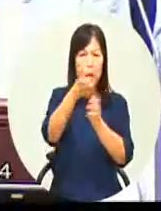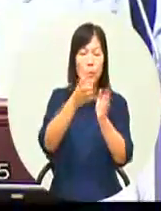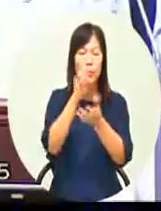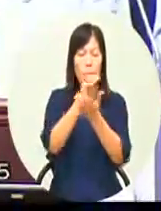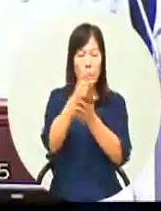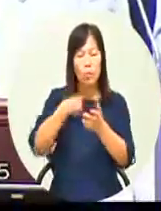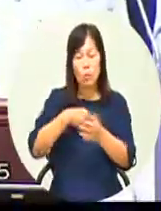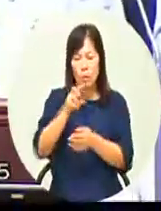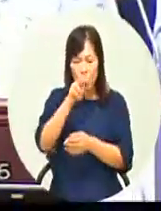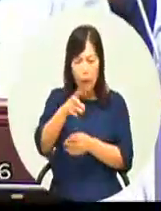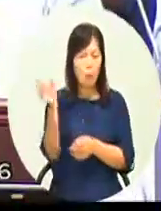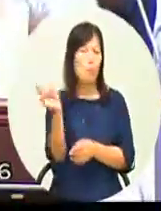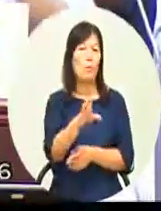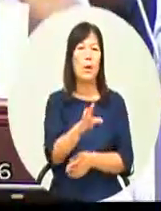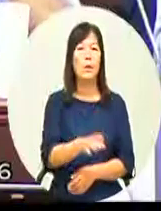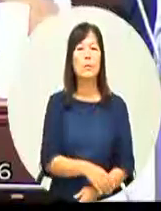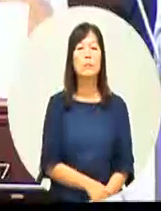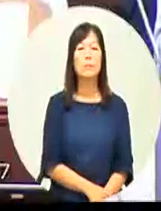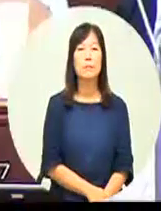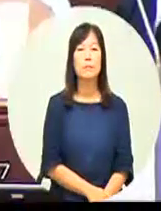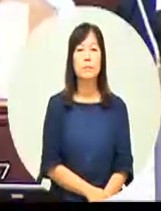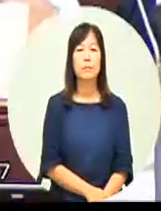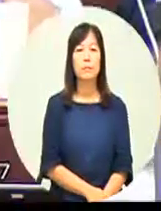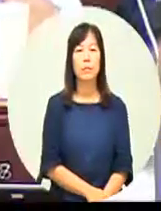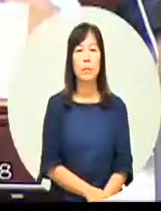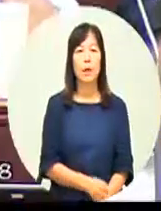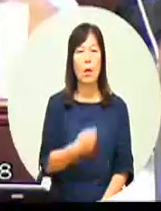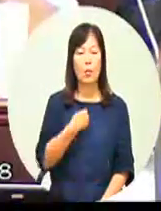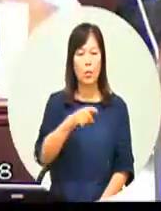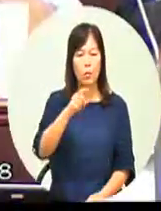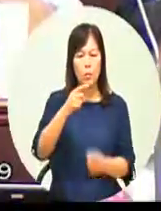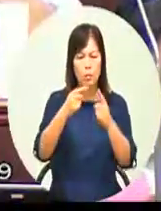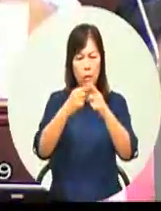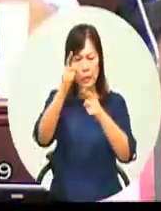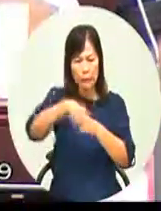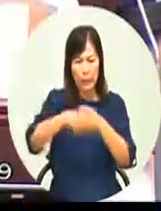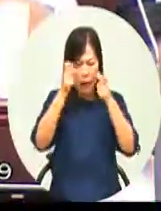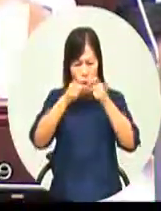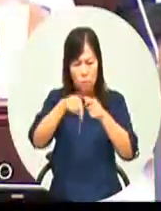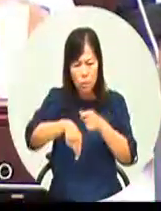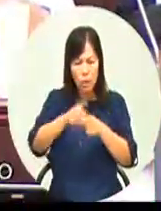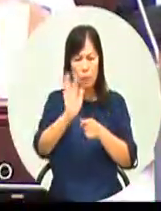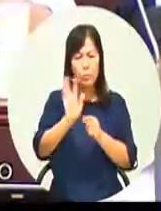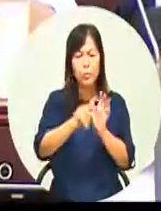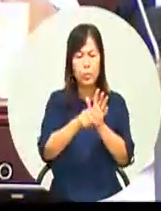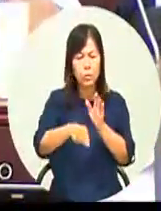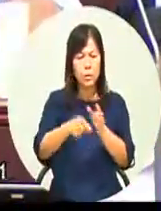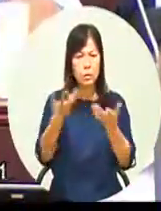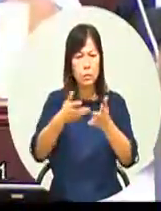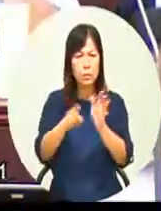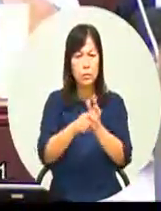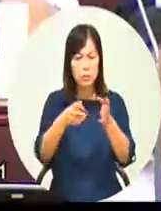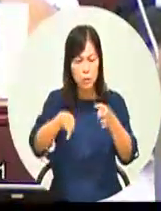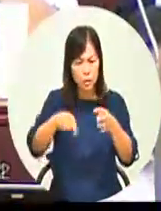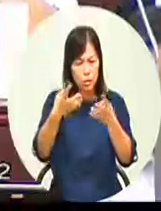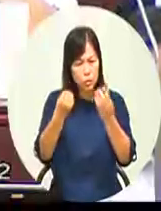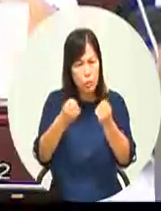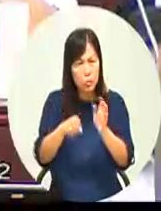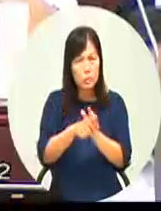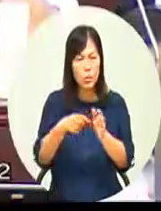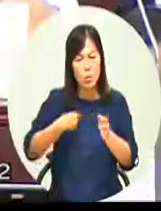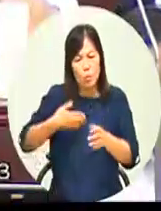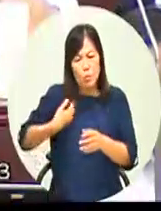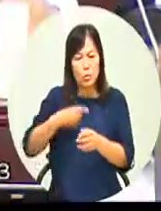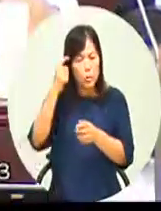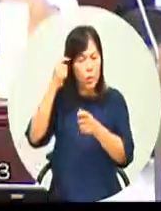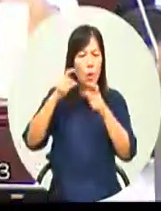看过哈。但是如果说以旅客不来高雄这件事情，我想我这里的数字不晓得这个部分哈，再跟议员做一